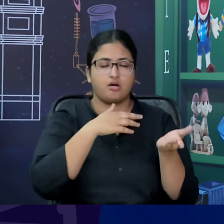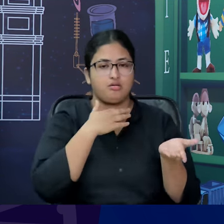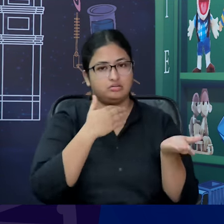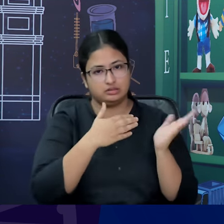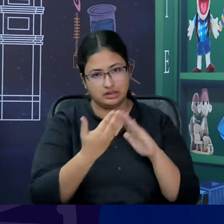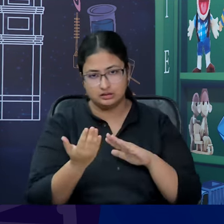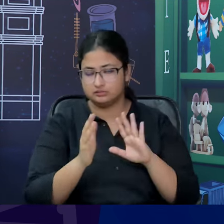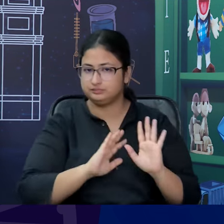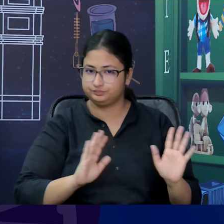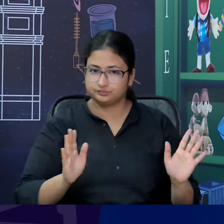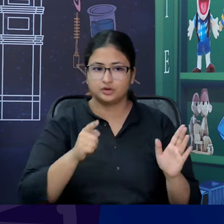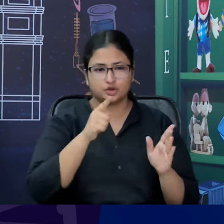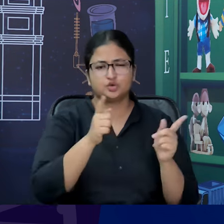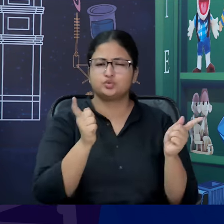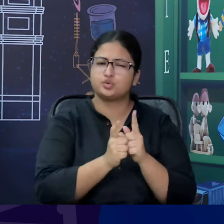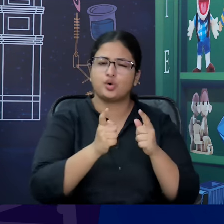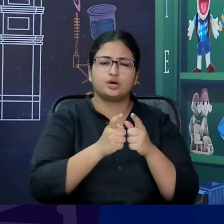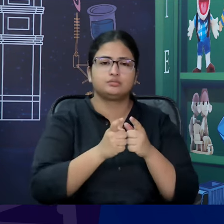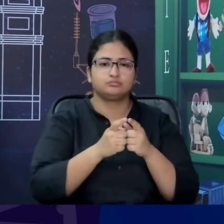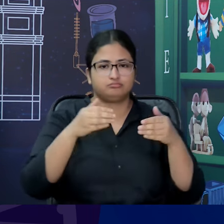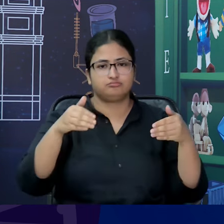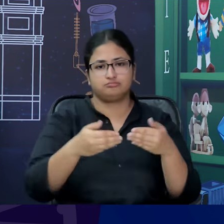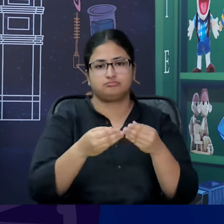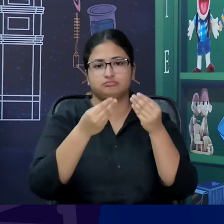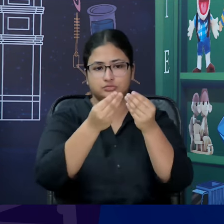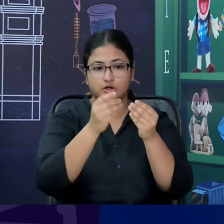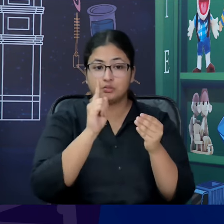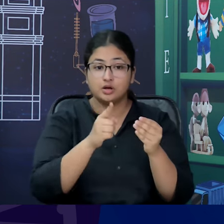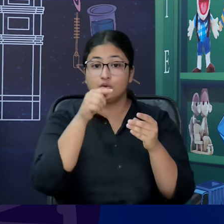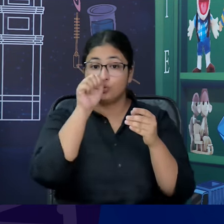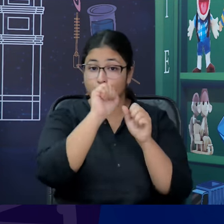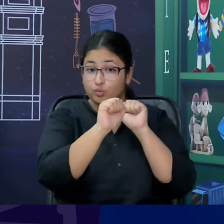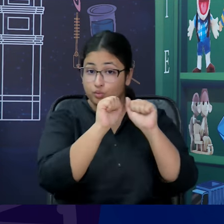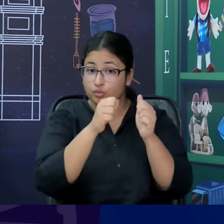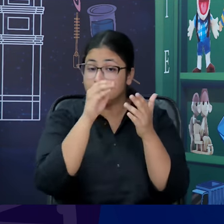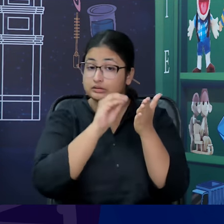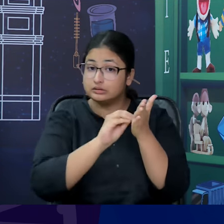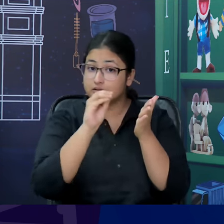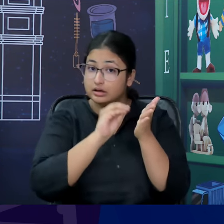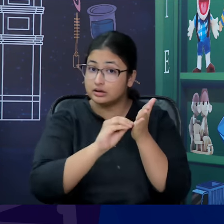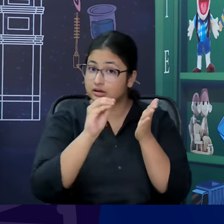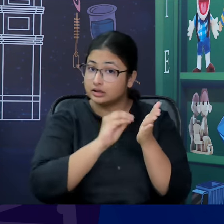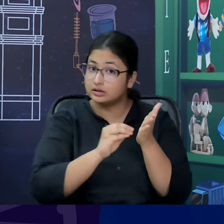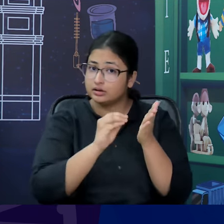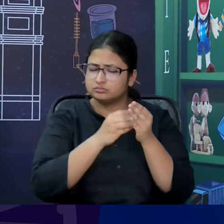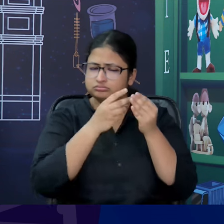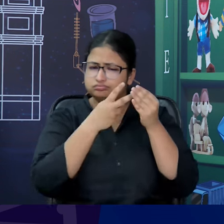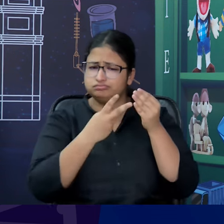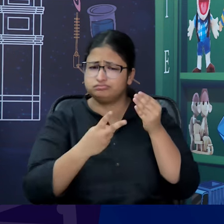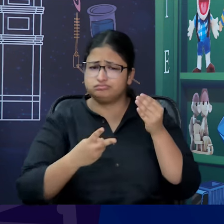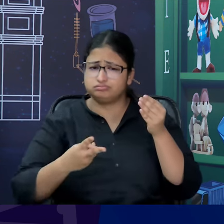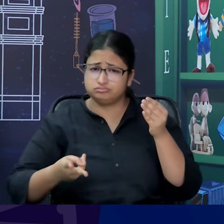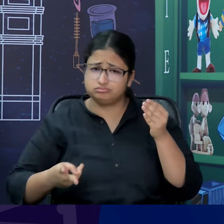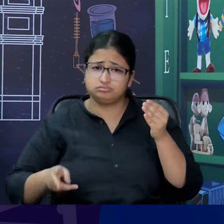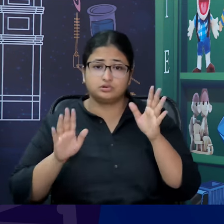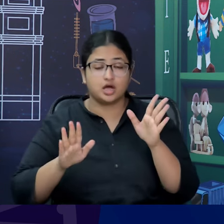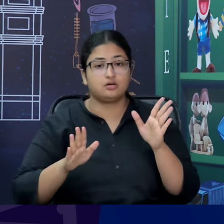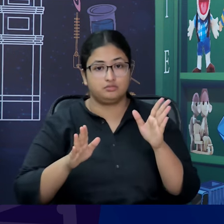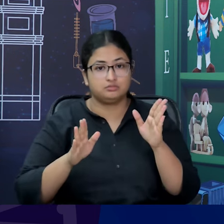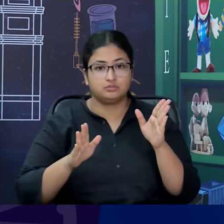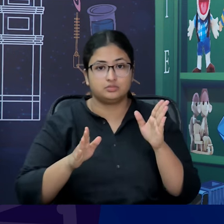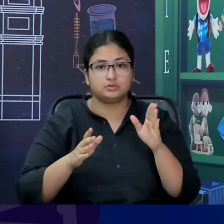गए तोय छोटा सा परिचय है लेकिन इनकी कृतियां इनके जो साहित्य के क्षेत्र में योगदान है वह बहुत महान